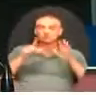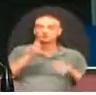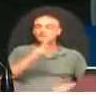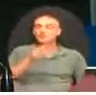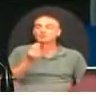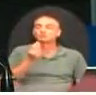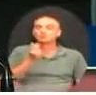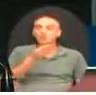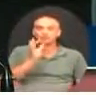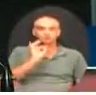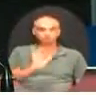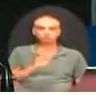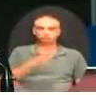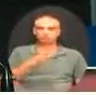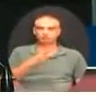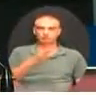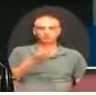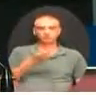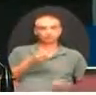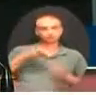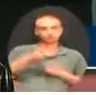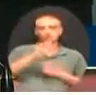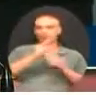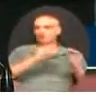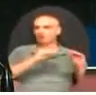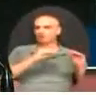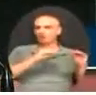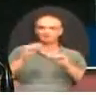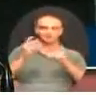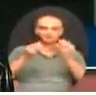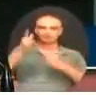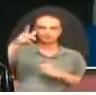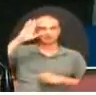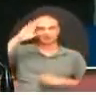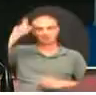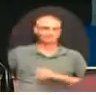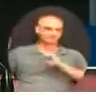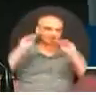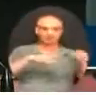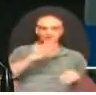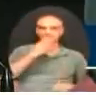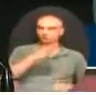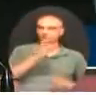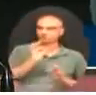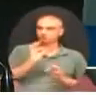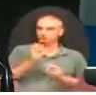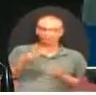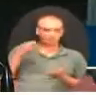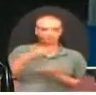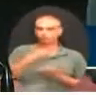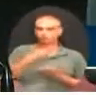מיליון שקלים לצורכי שיפוי על העברת המשחק מסמי עופר לטדי, כדי לשפות